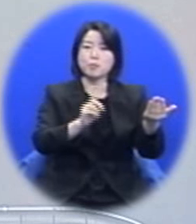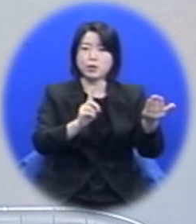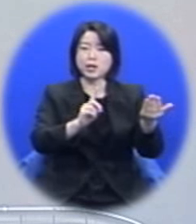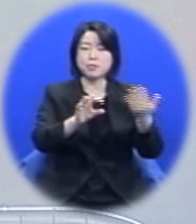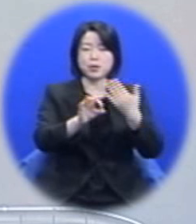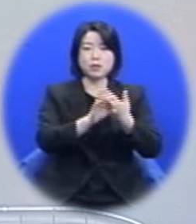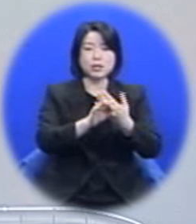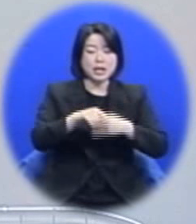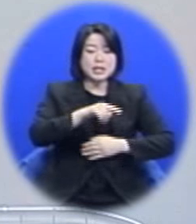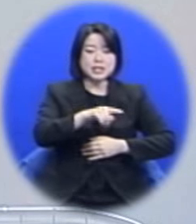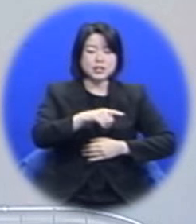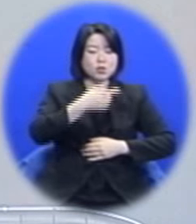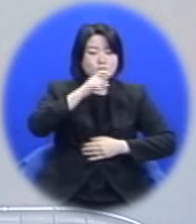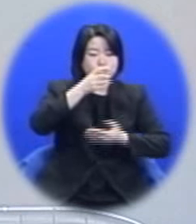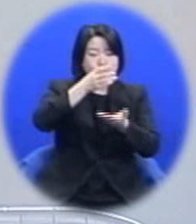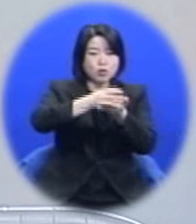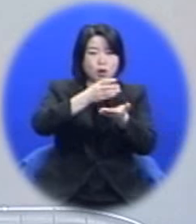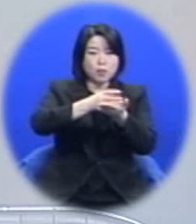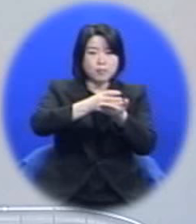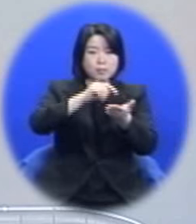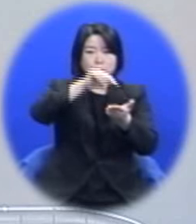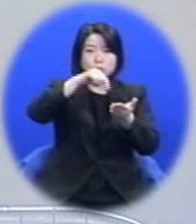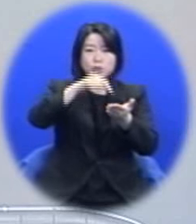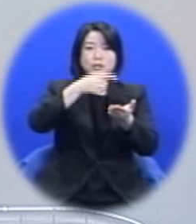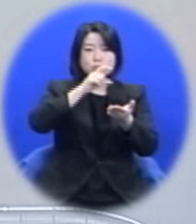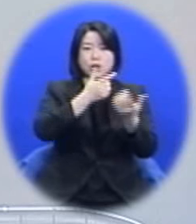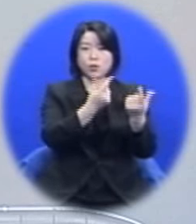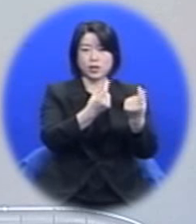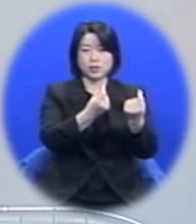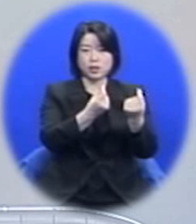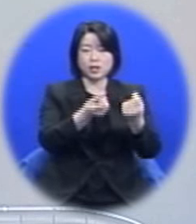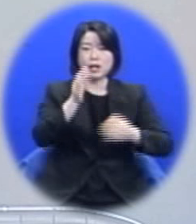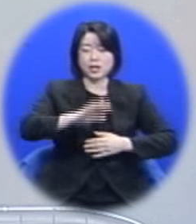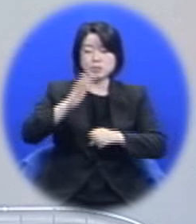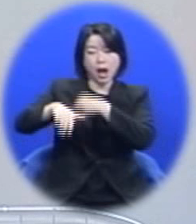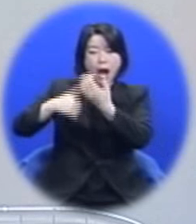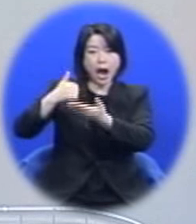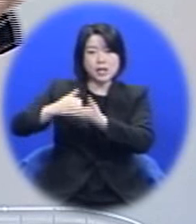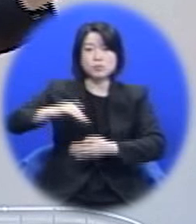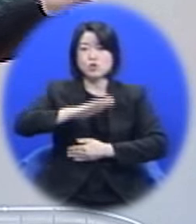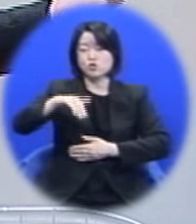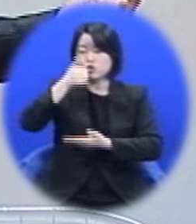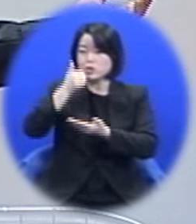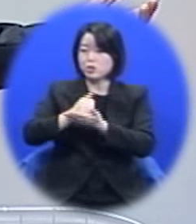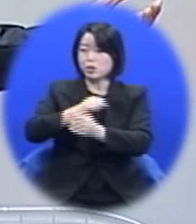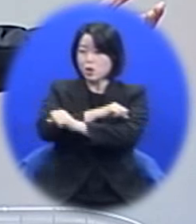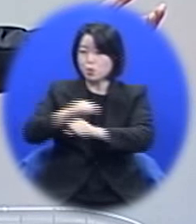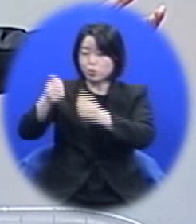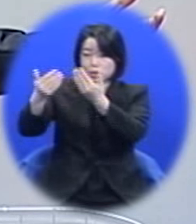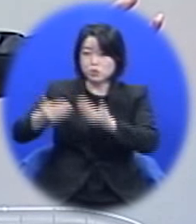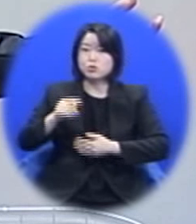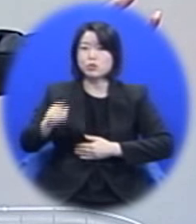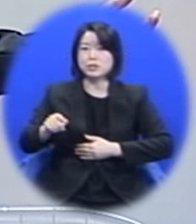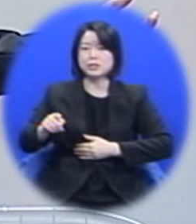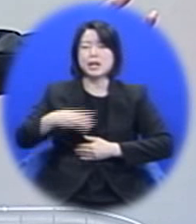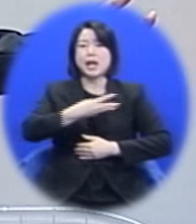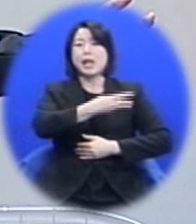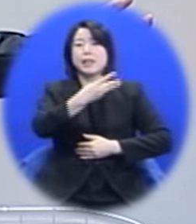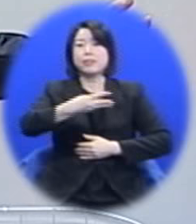있는 물과 같다면 하나님이 우리 죄를 용서하시는 것은 태평양 바다와 같은 것입니다.